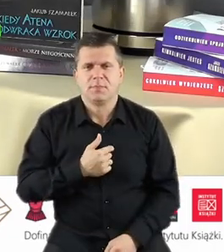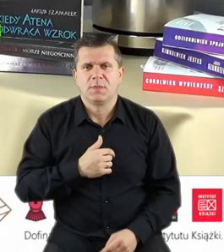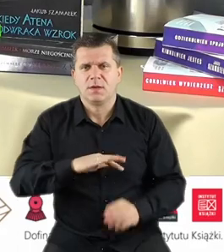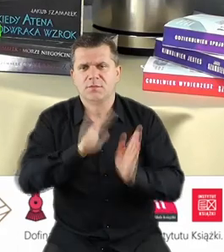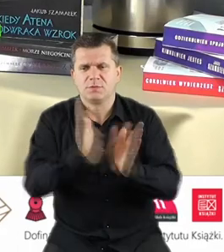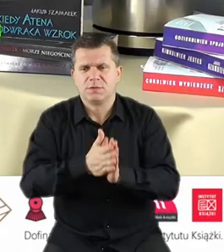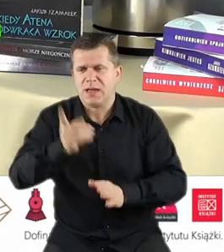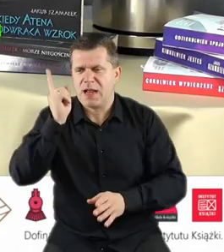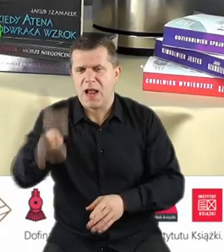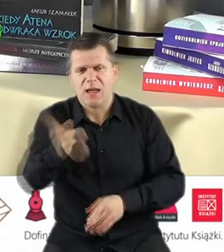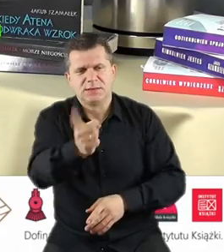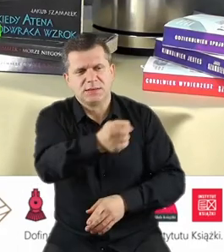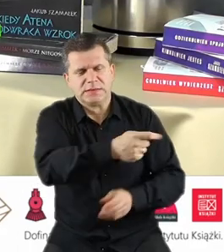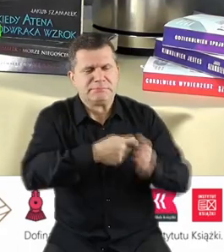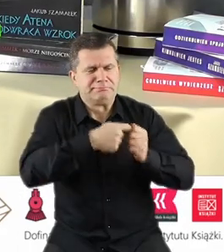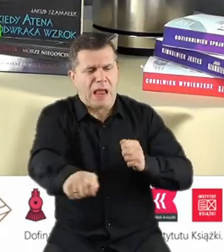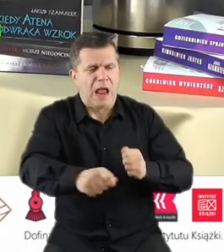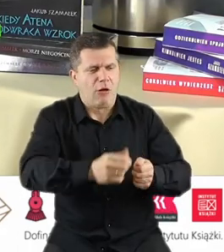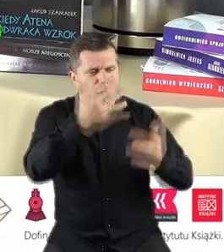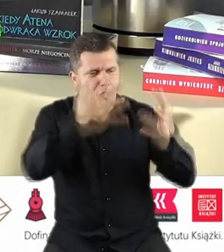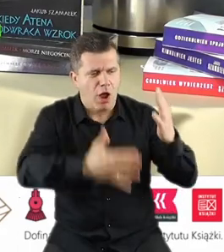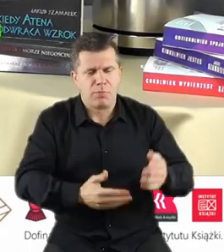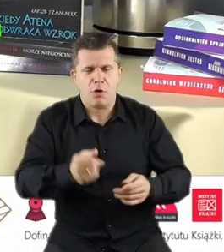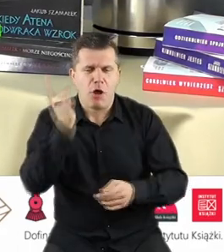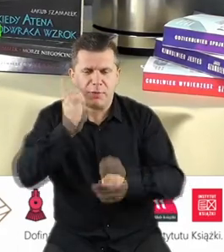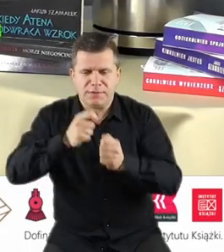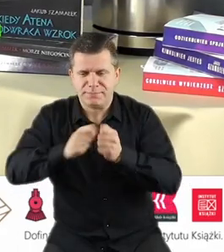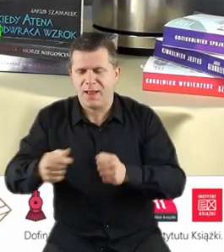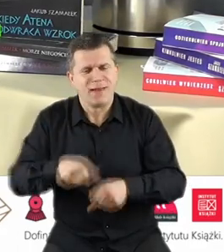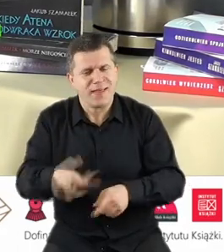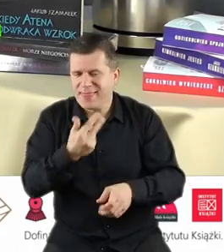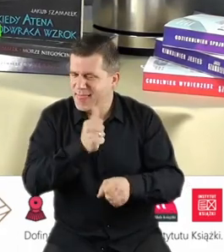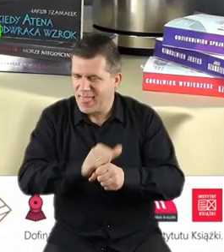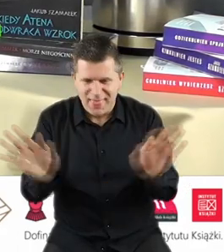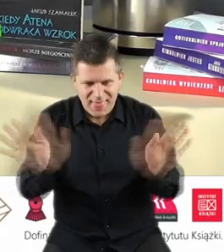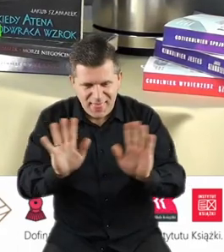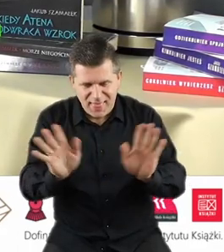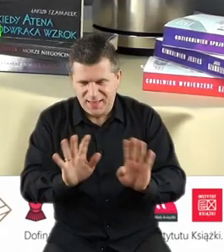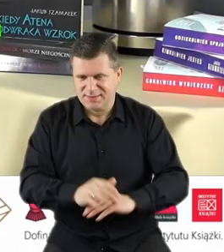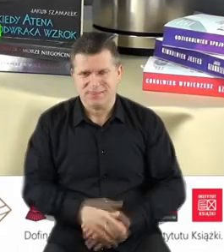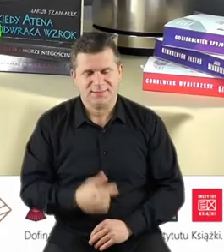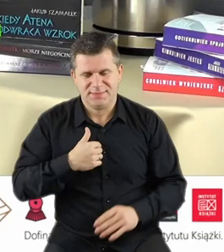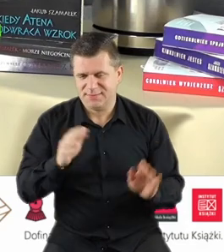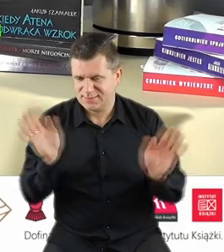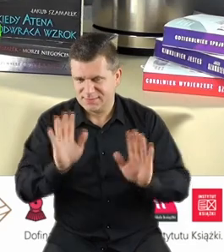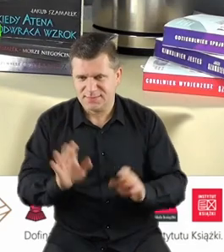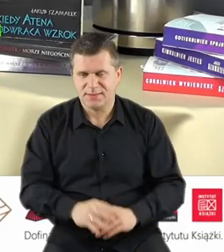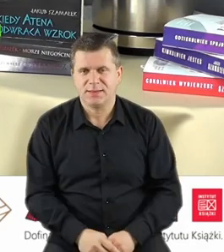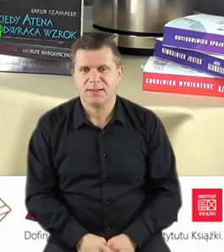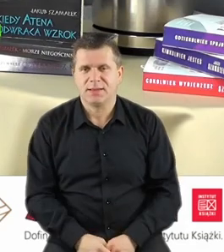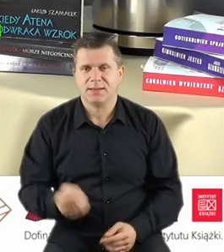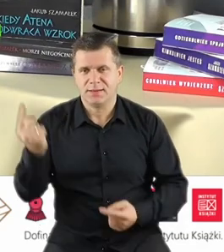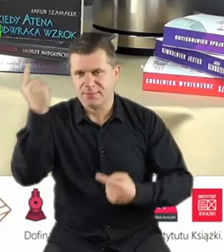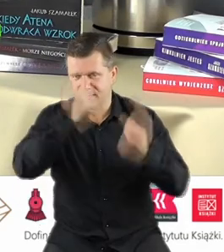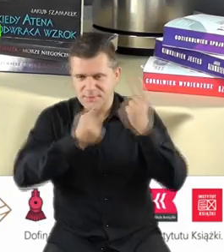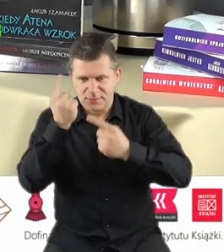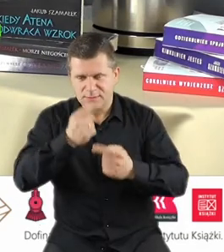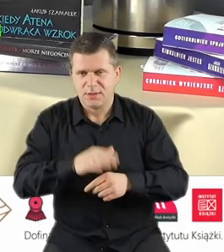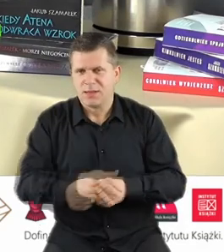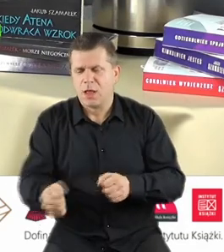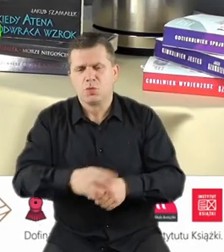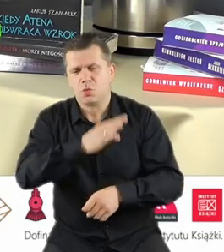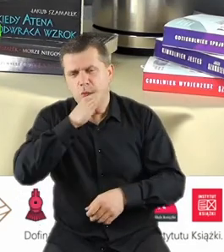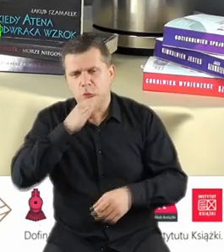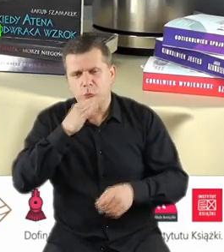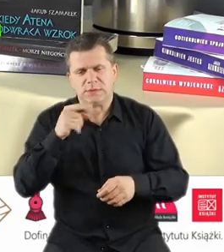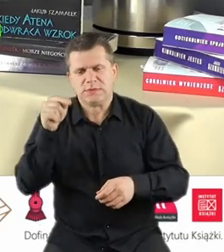te telefony i komputery i tak nie jest. Natomiast wydaje mi się, że poza tym, że jest mnóstwo zachwycających